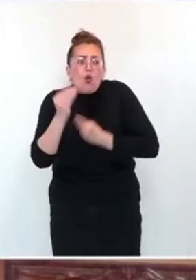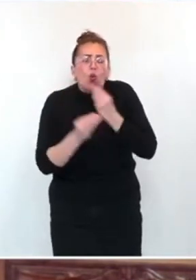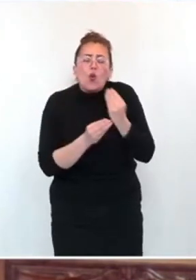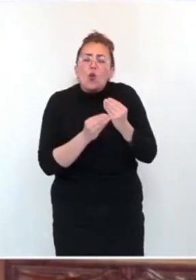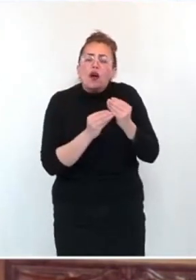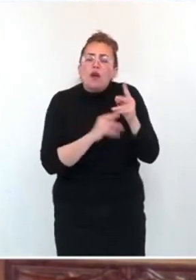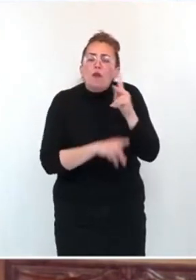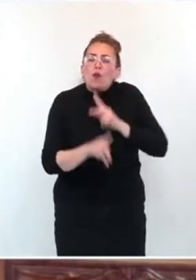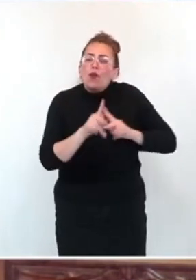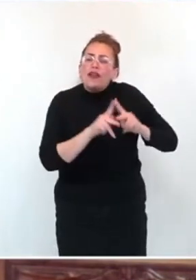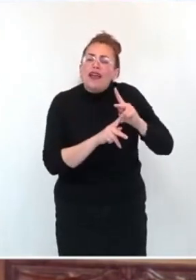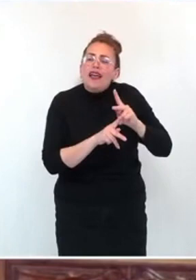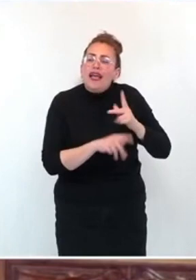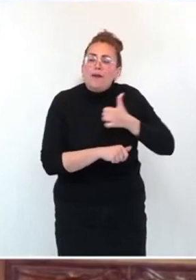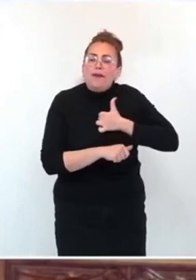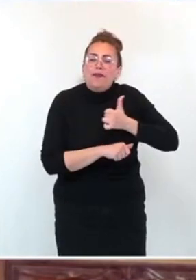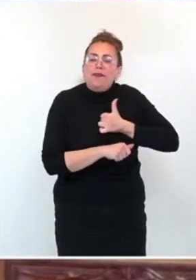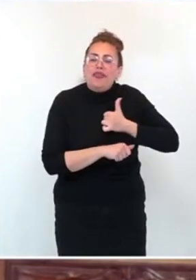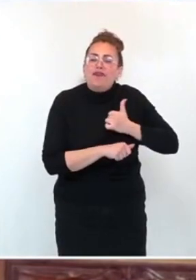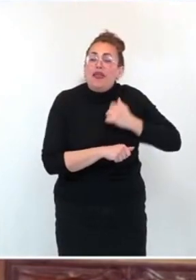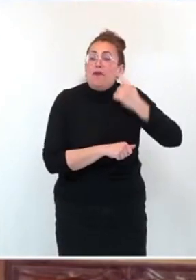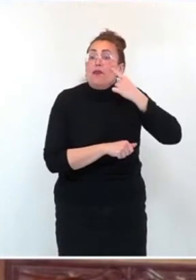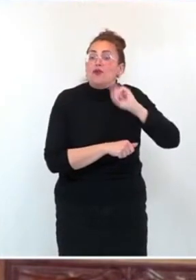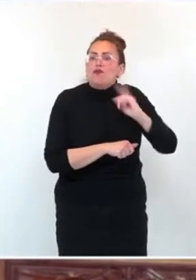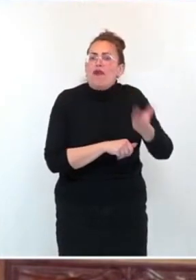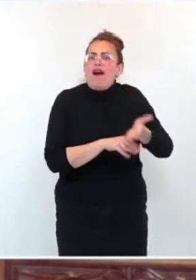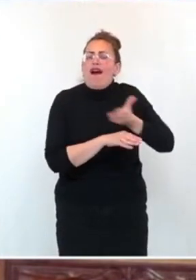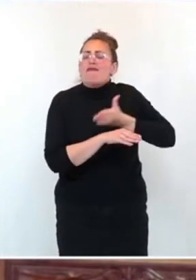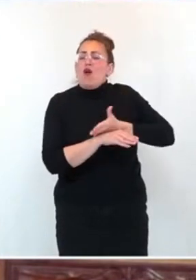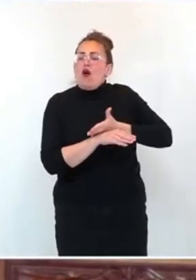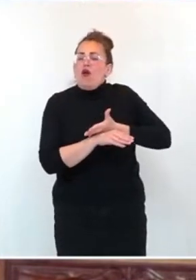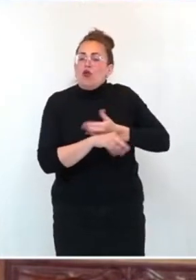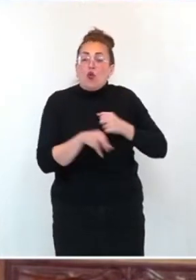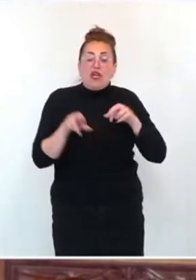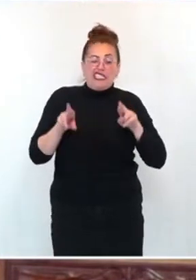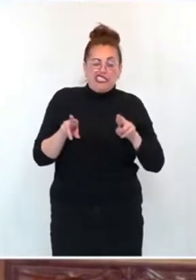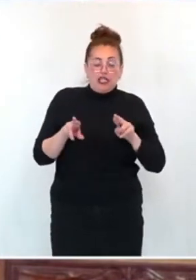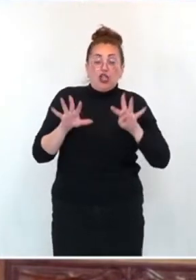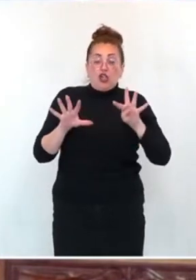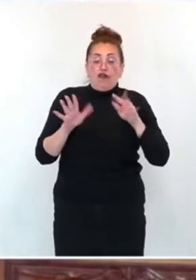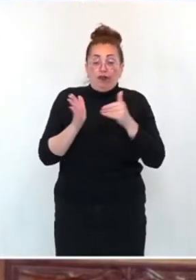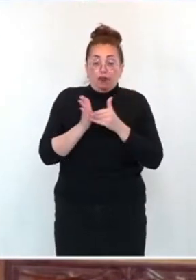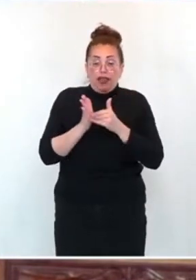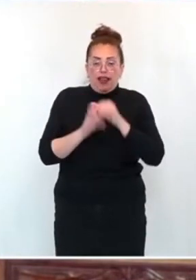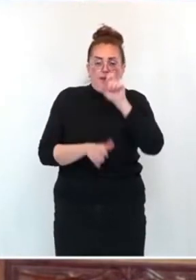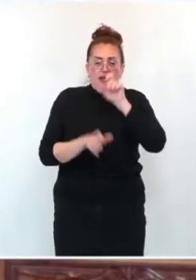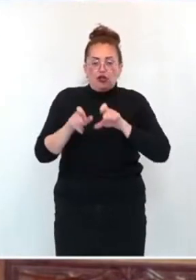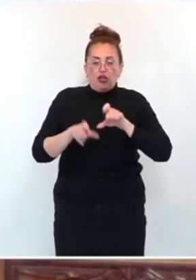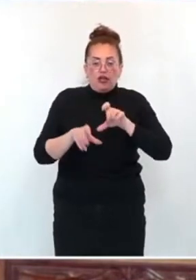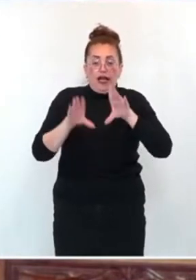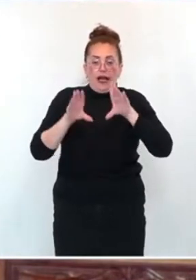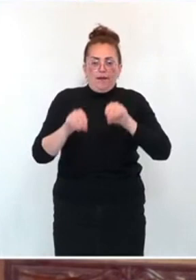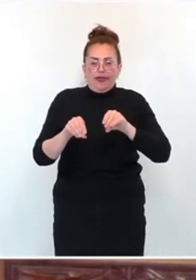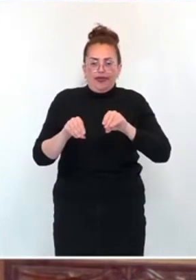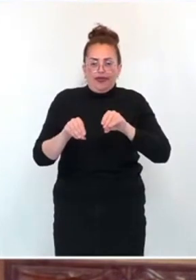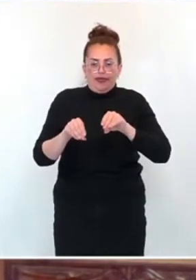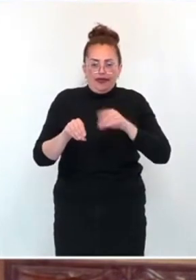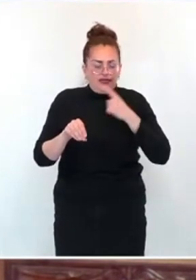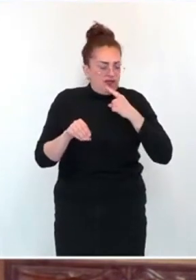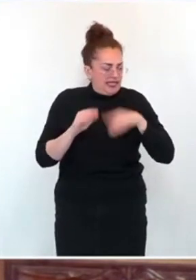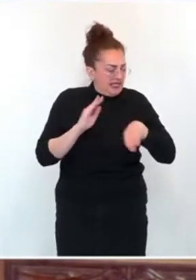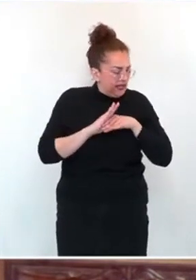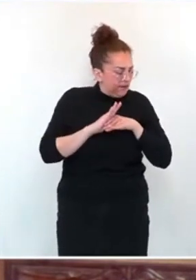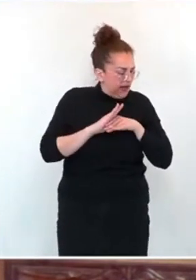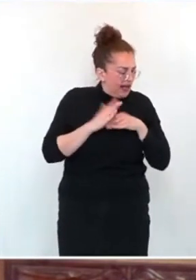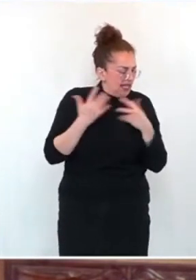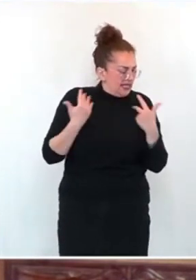été anticipés, ce qui amènera à terme à une progression de 9 000 habitants. C'était 18 000 habitants prévus initialement,